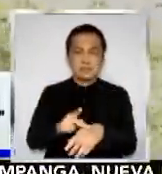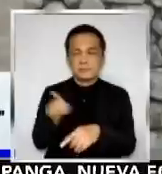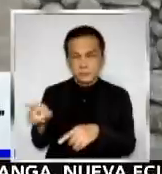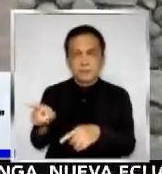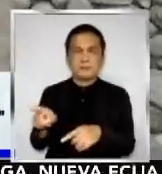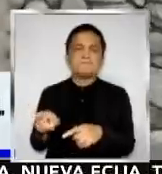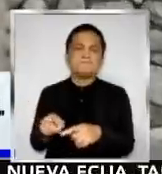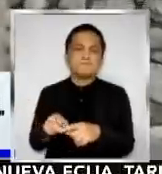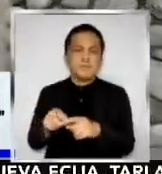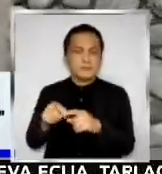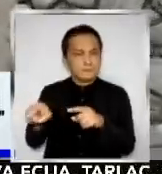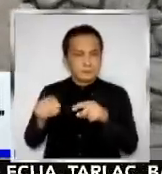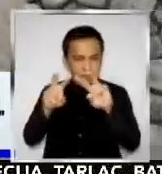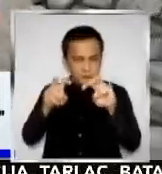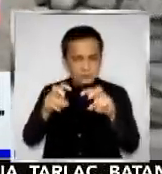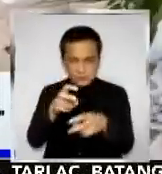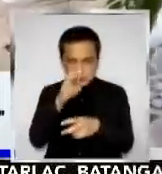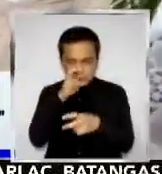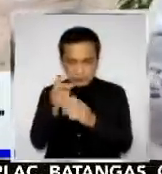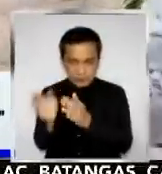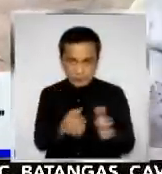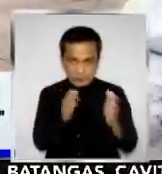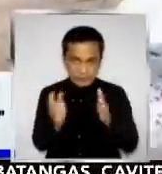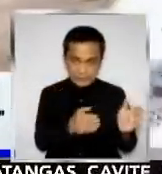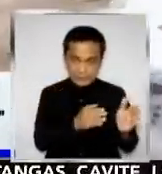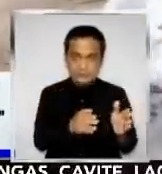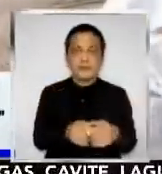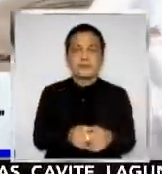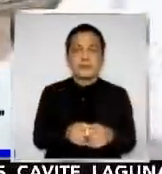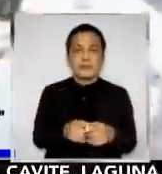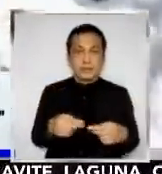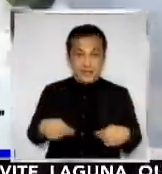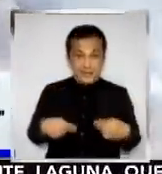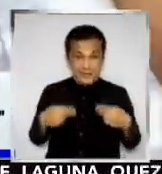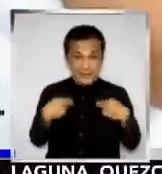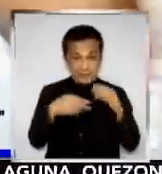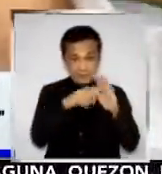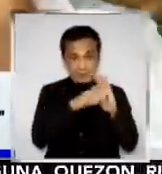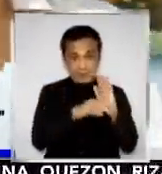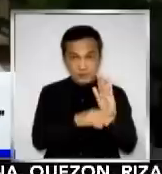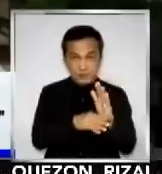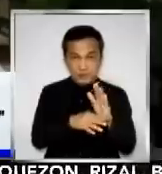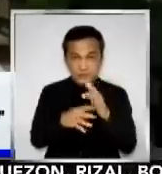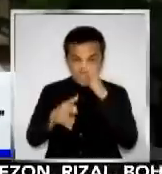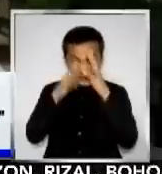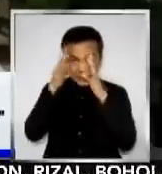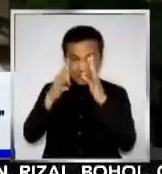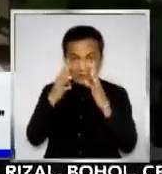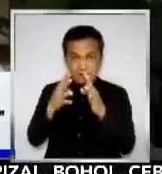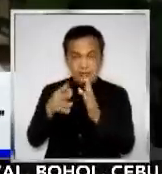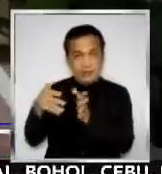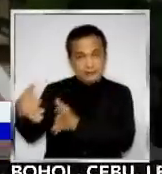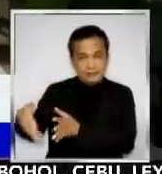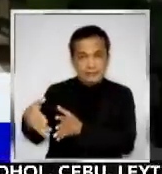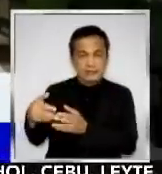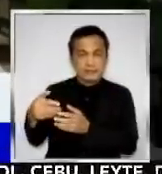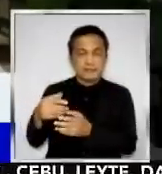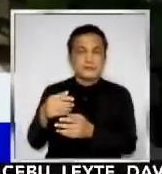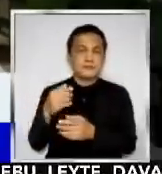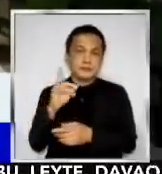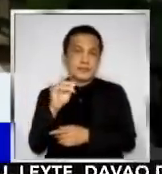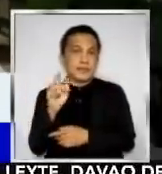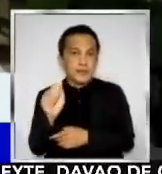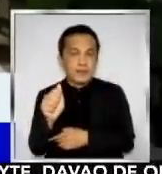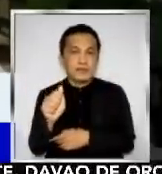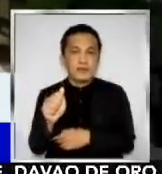paghahanda mula health protocols, pati na ang creative side ng serye. I've been preparing, because it's, you know, I've